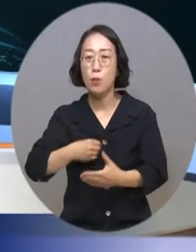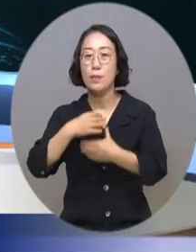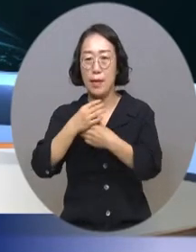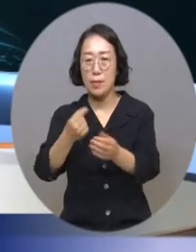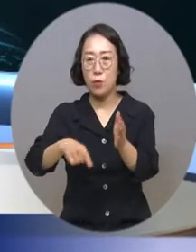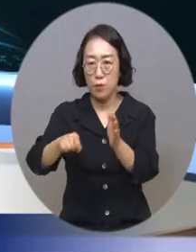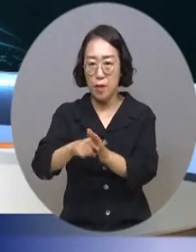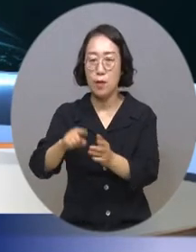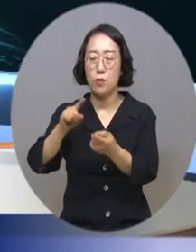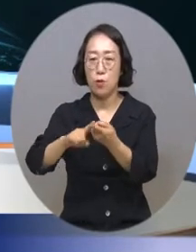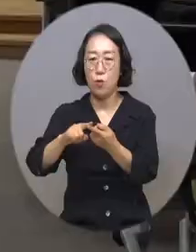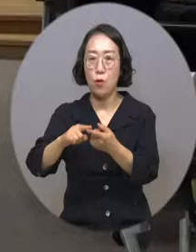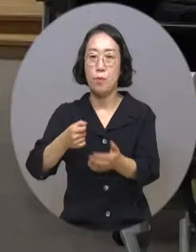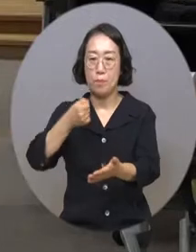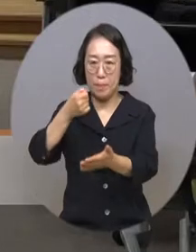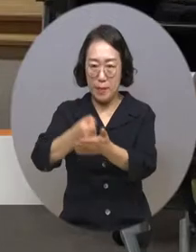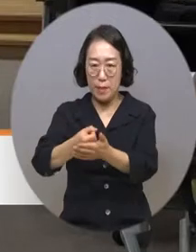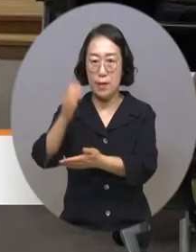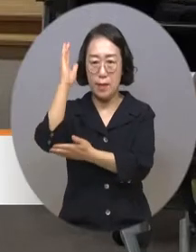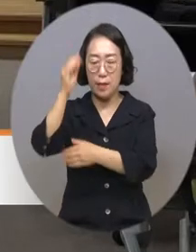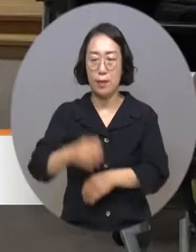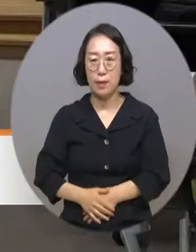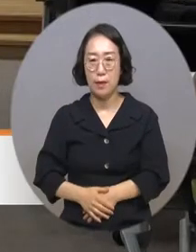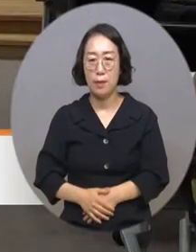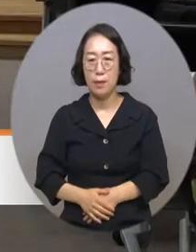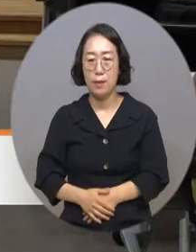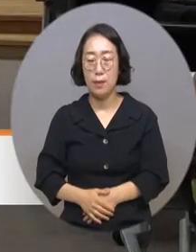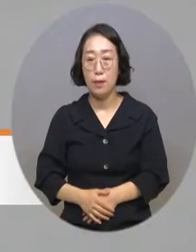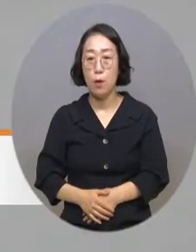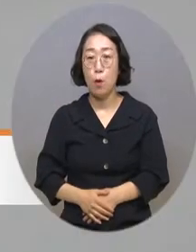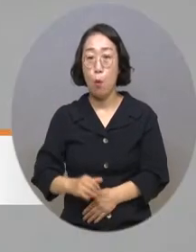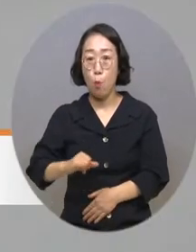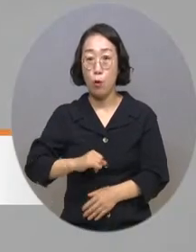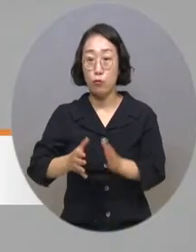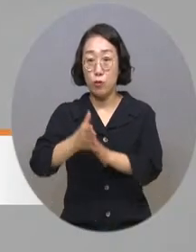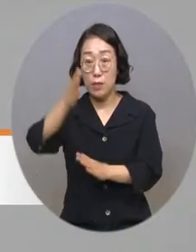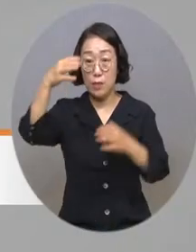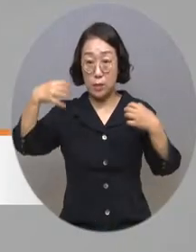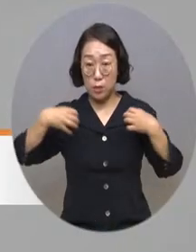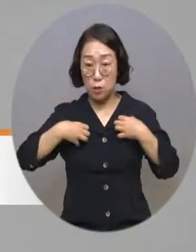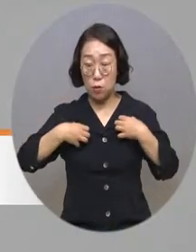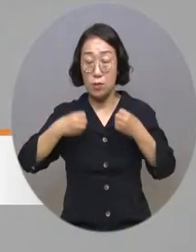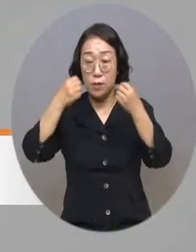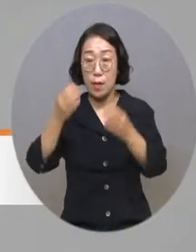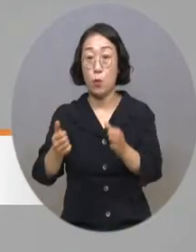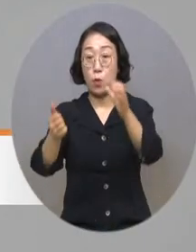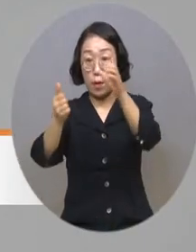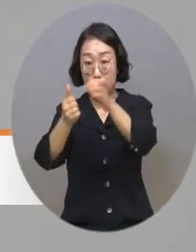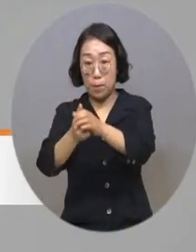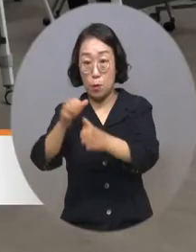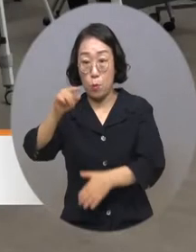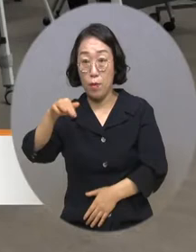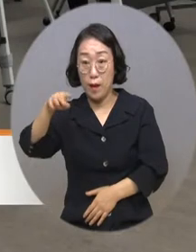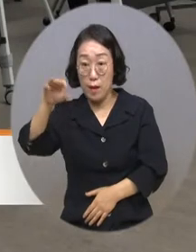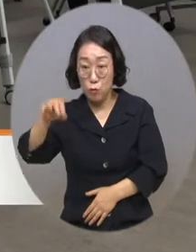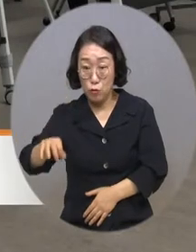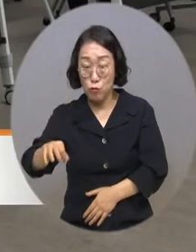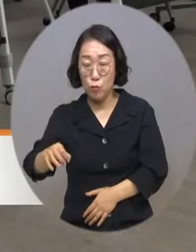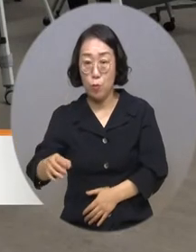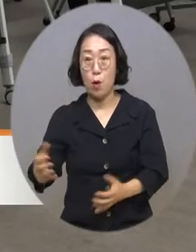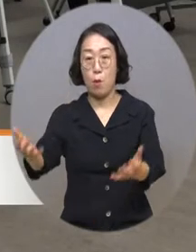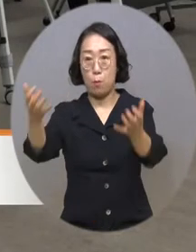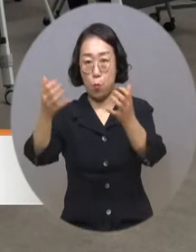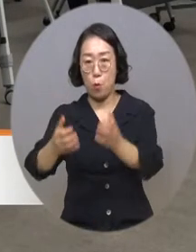의지를 드러냈습니다. 지난 21일 원주시청에서 신임 원강수 원주시장의 첫 정례 브리핑이